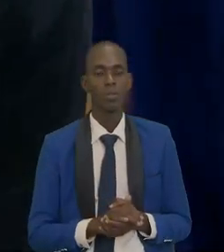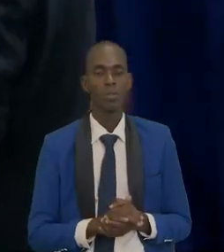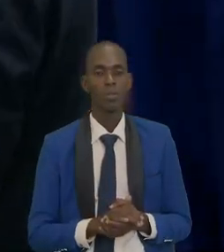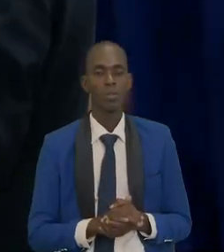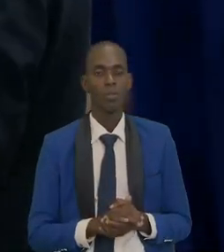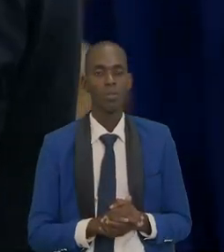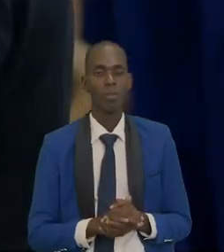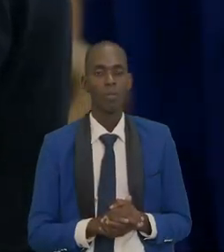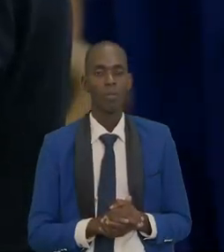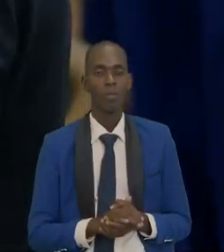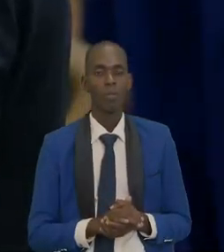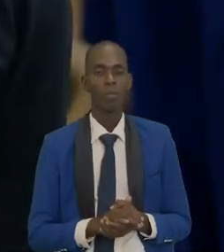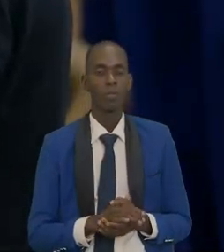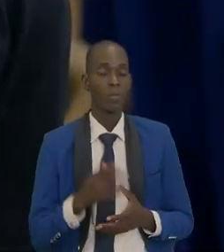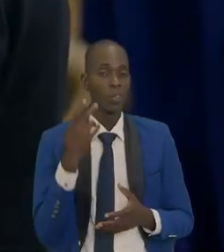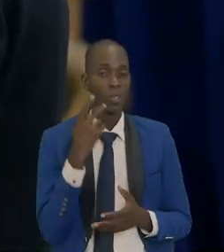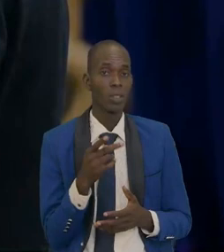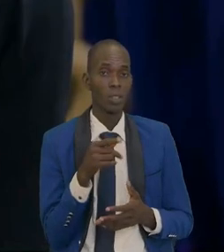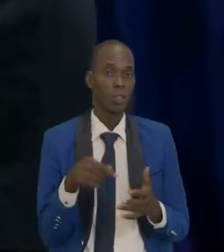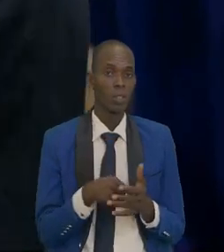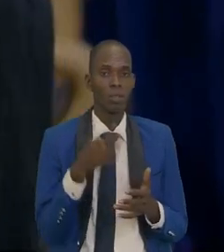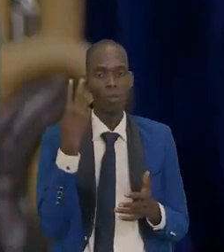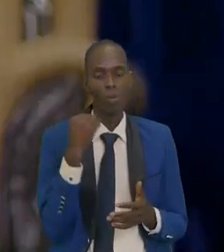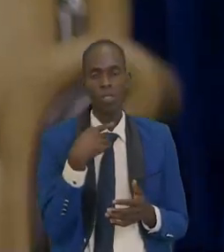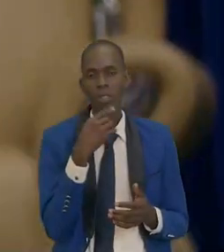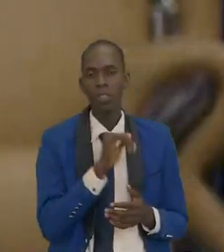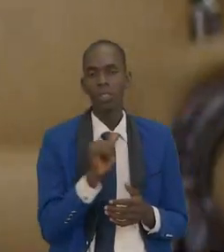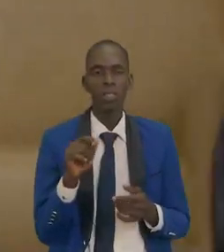Le corps racontait une histoire différente.